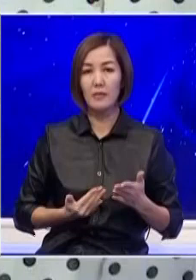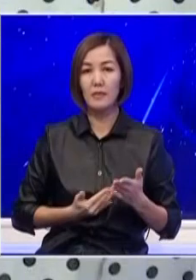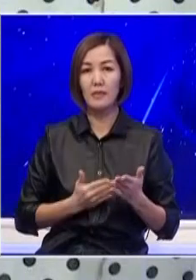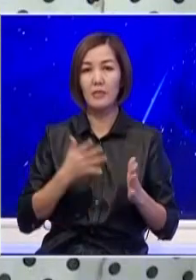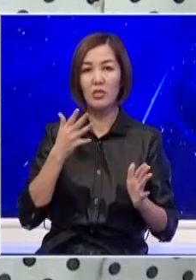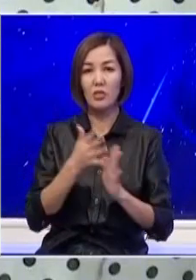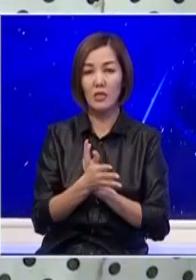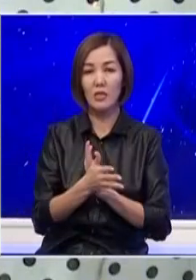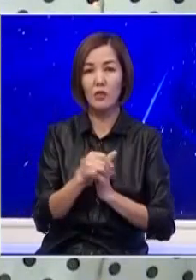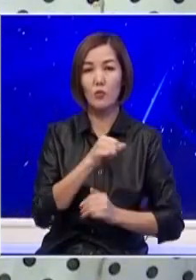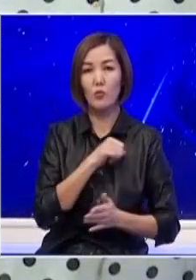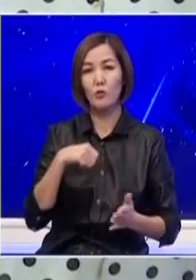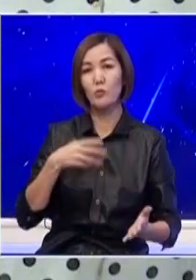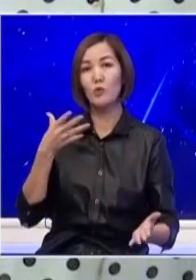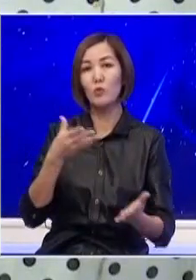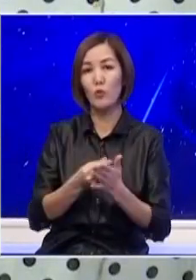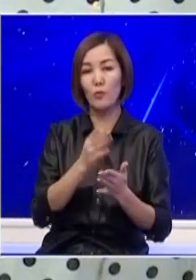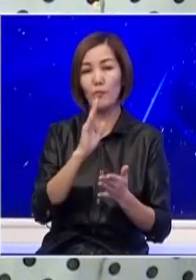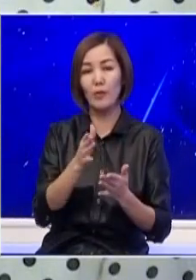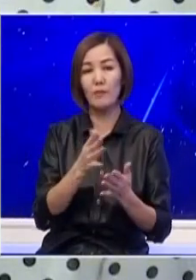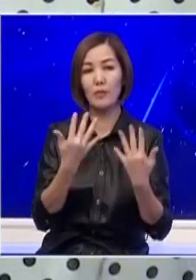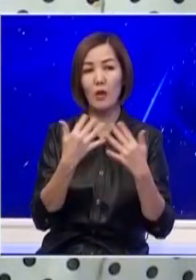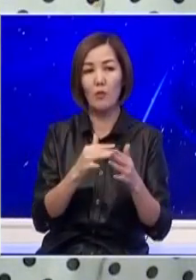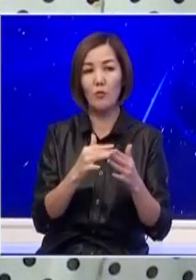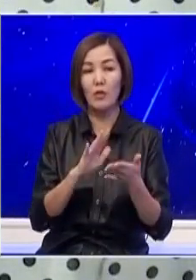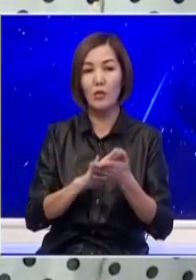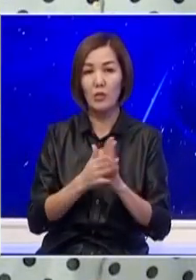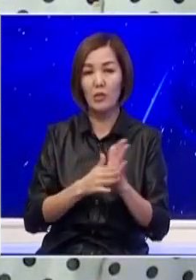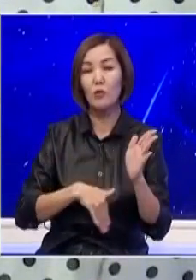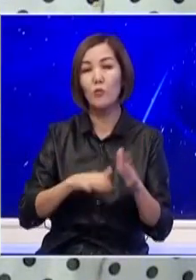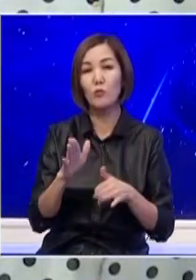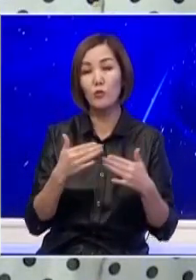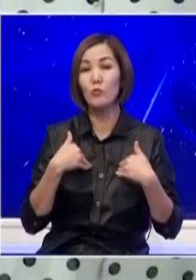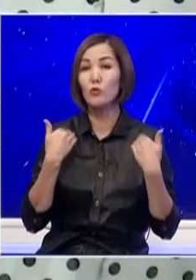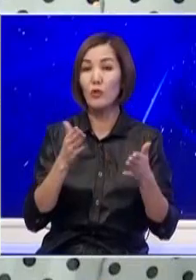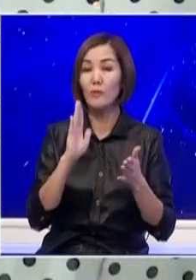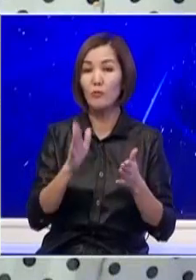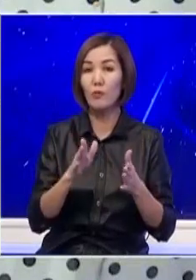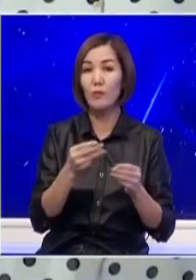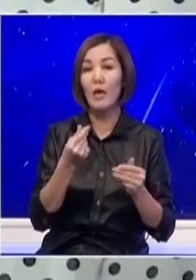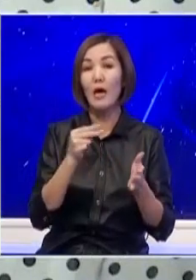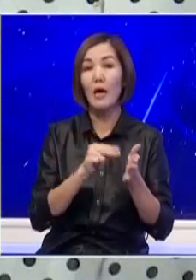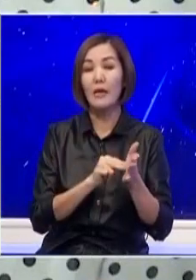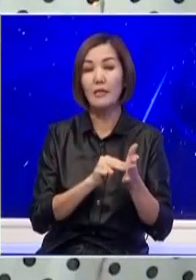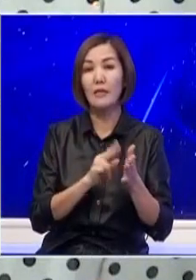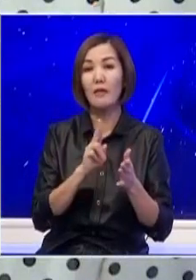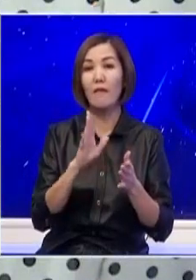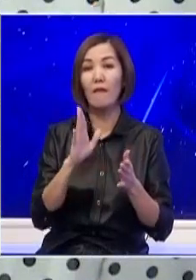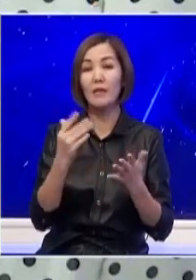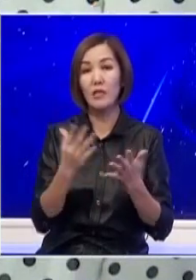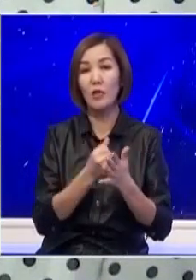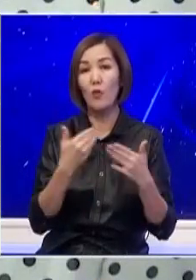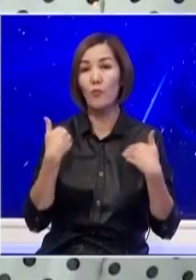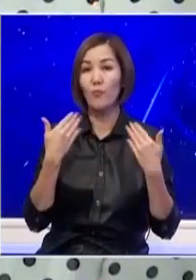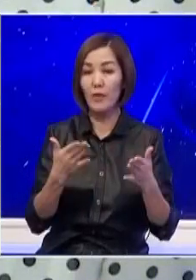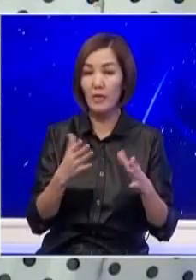шығынын көтеріп береміз. Солықтан ауылға келетін жағдай болатын болса, сол жерден мысалы арзандай квартира тауып беріп болмаса,